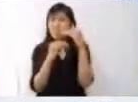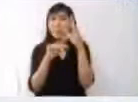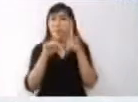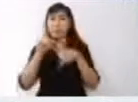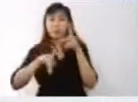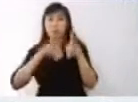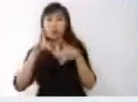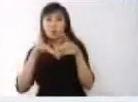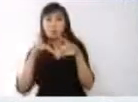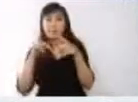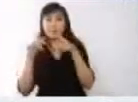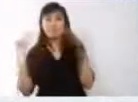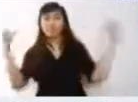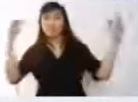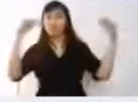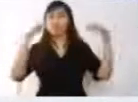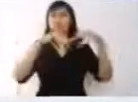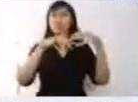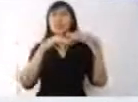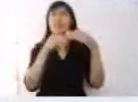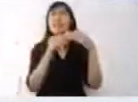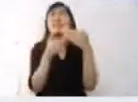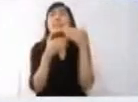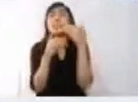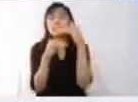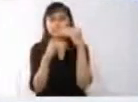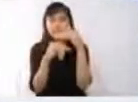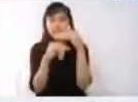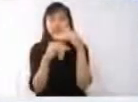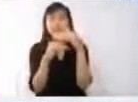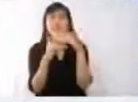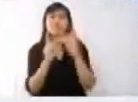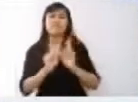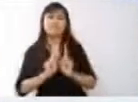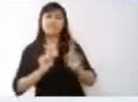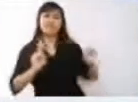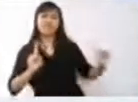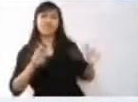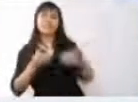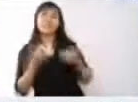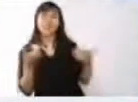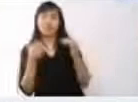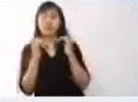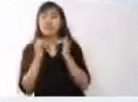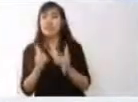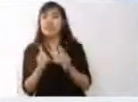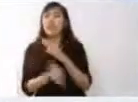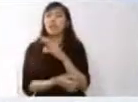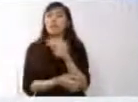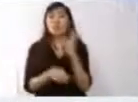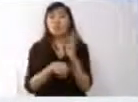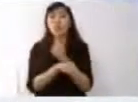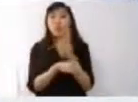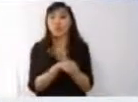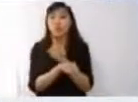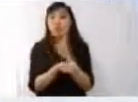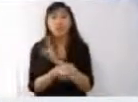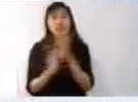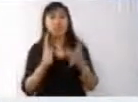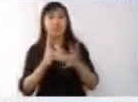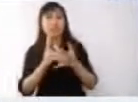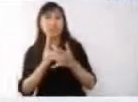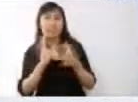ating consular services dyan? At para doon sa mga may concern, paano po nila kayo makukontak?